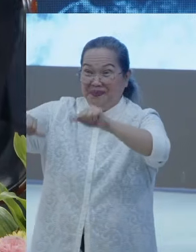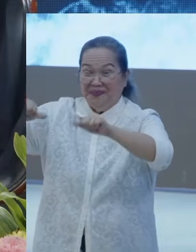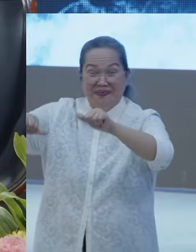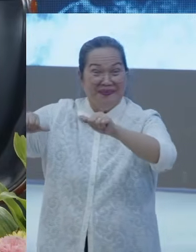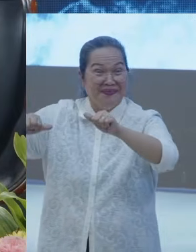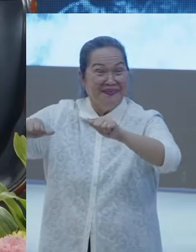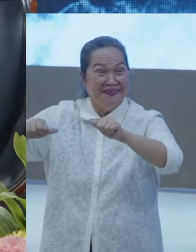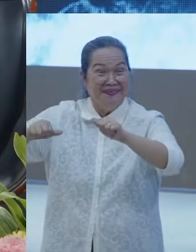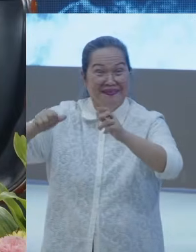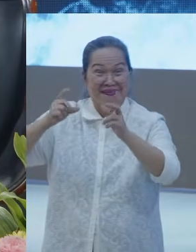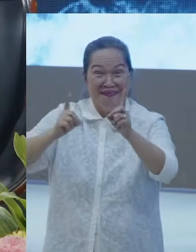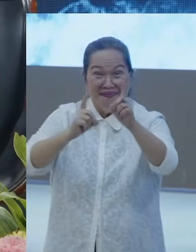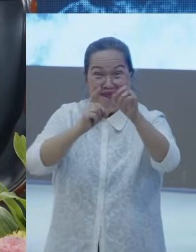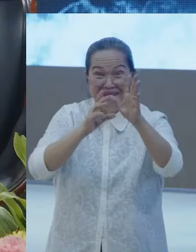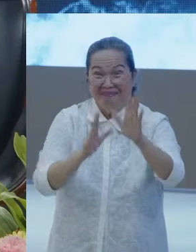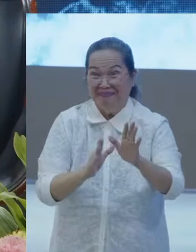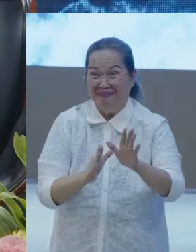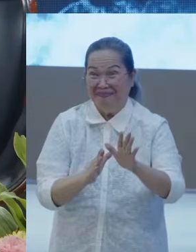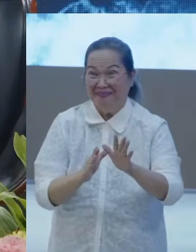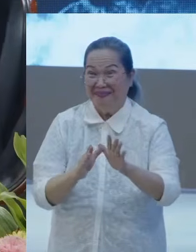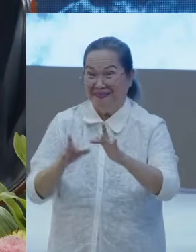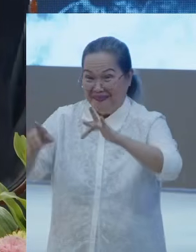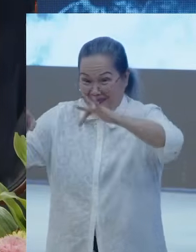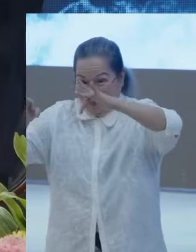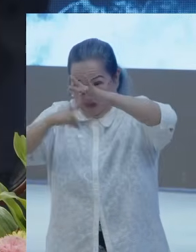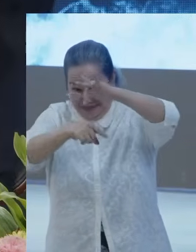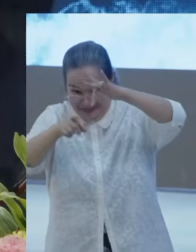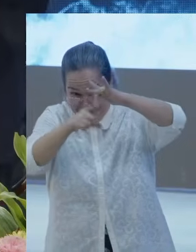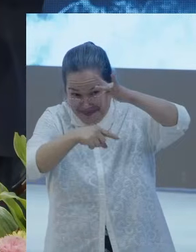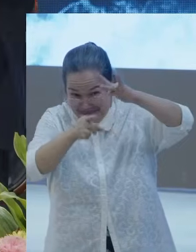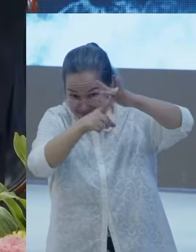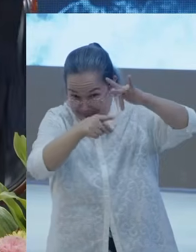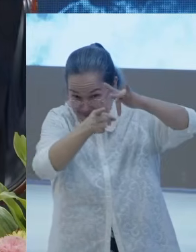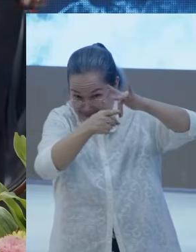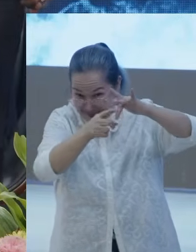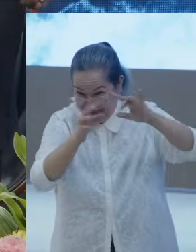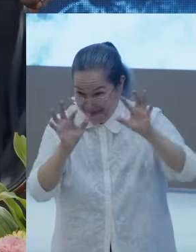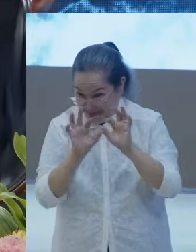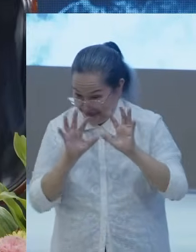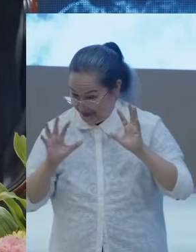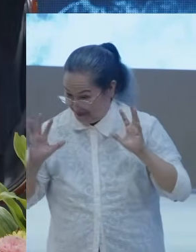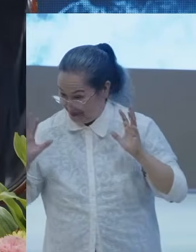ng 12. Hindi natin alam kung ba't siya absent. Baka